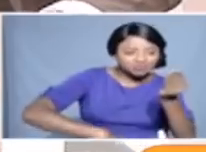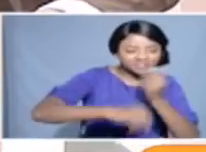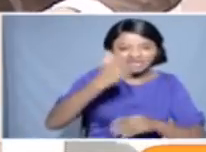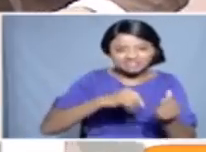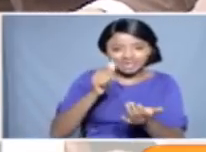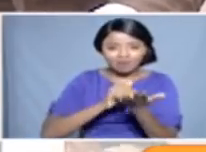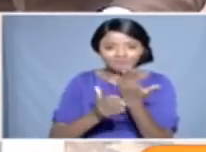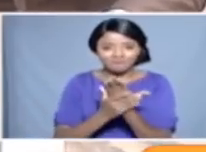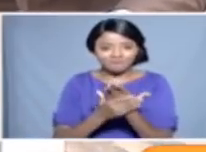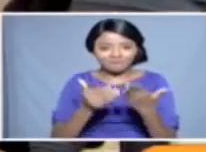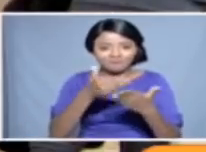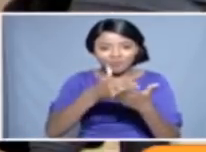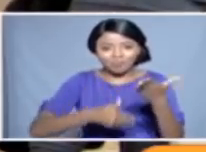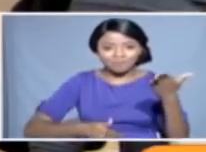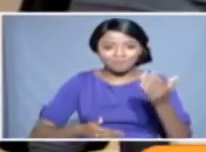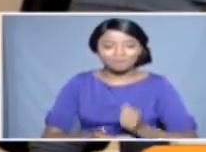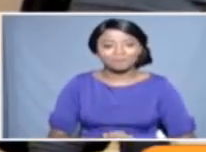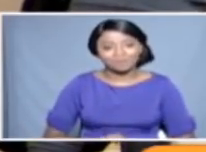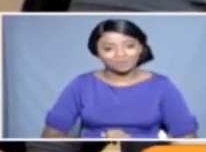kujiandikisha.